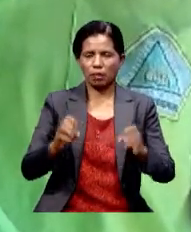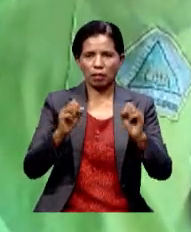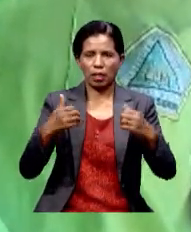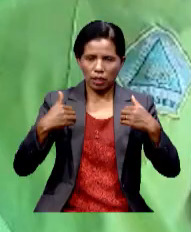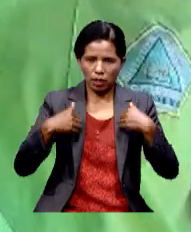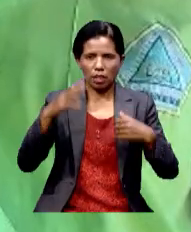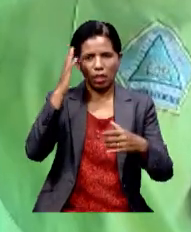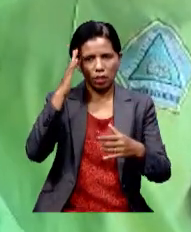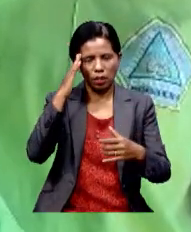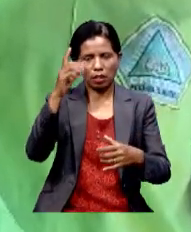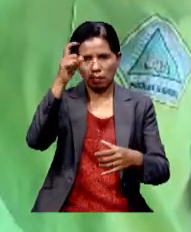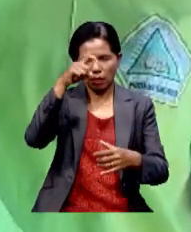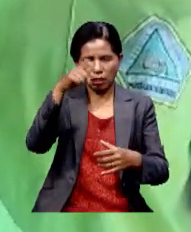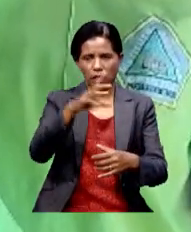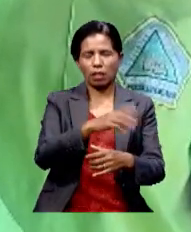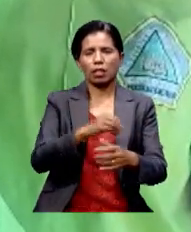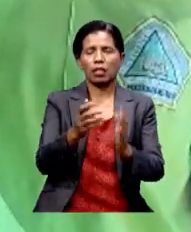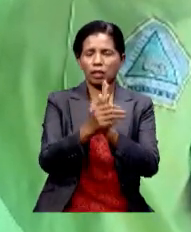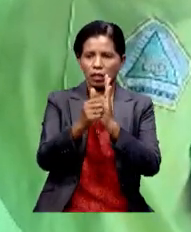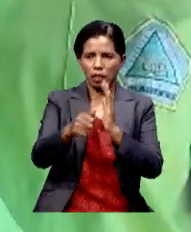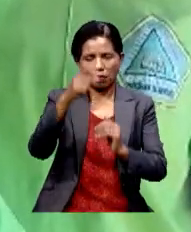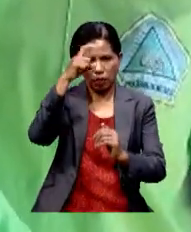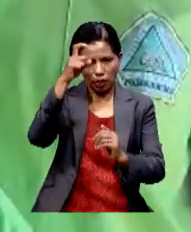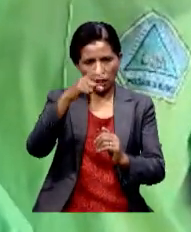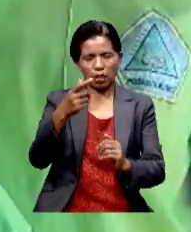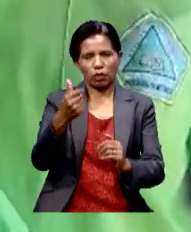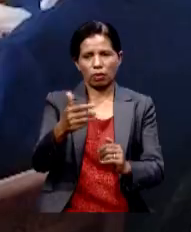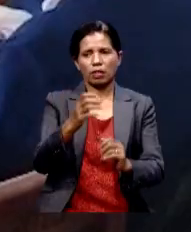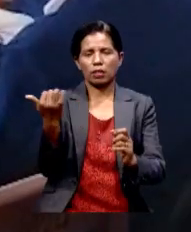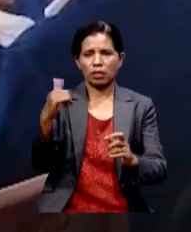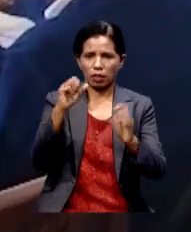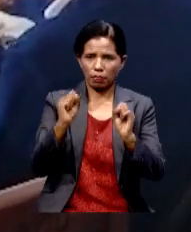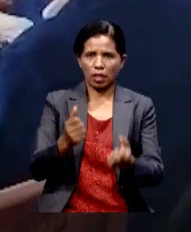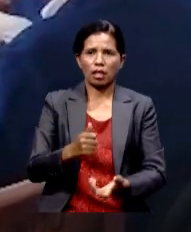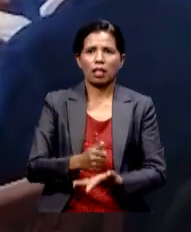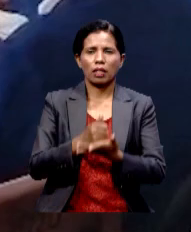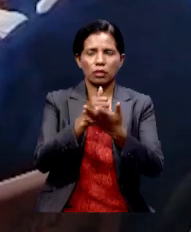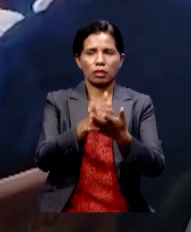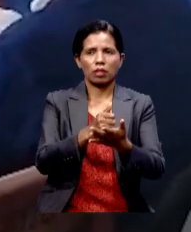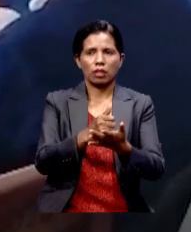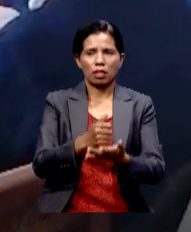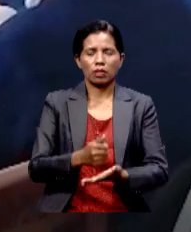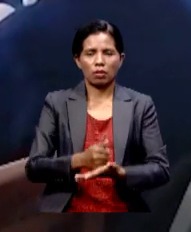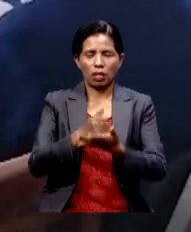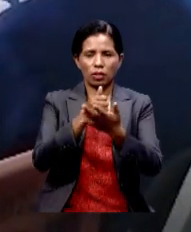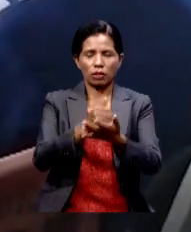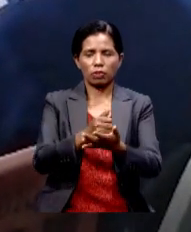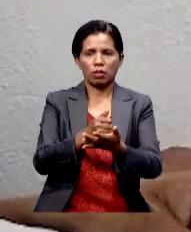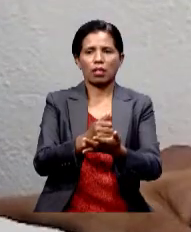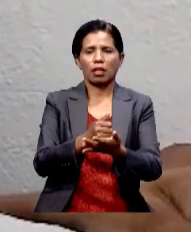abe mati ini kabilah di natong mati ini natong ida atu beli sila beli hanya sahal petiga kali